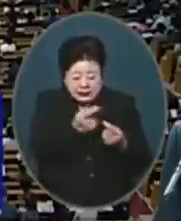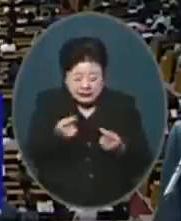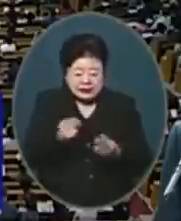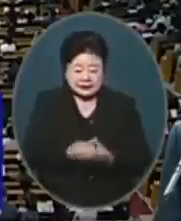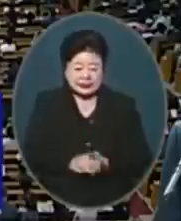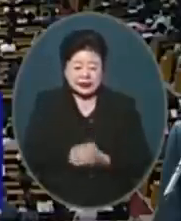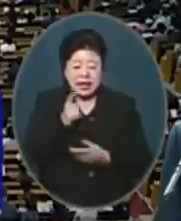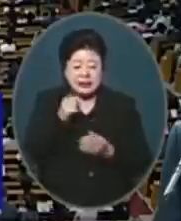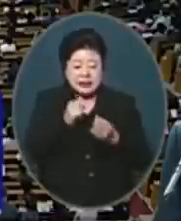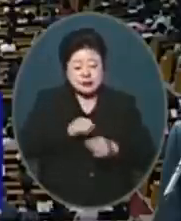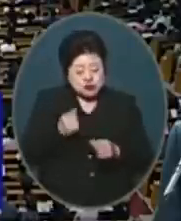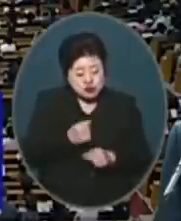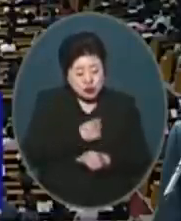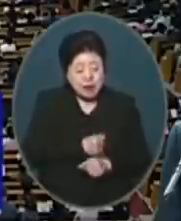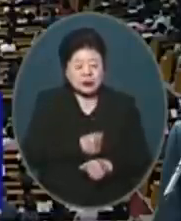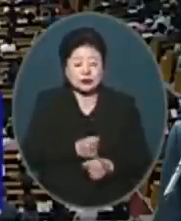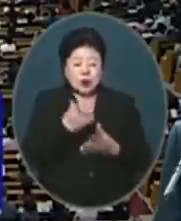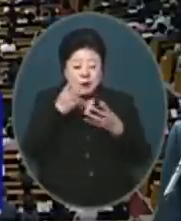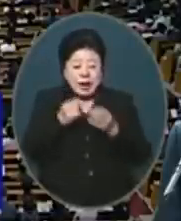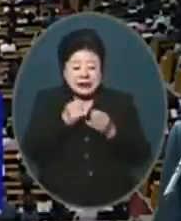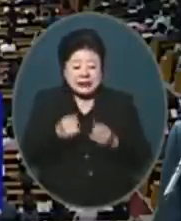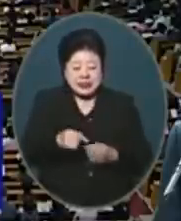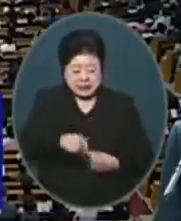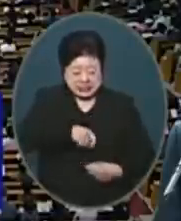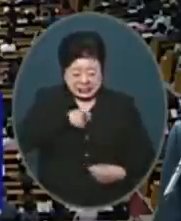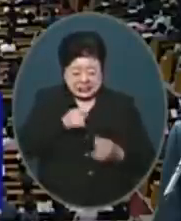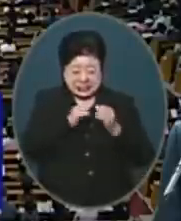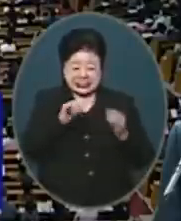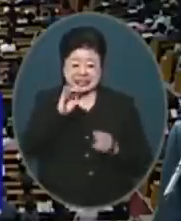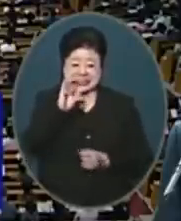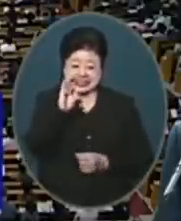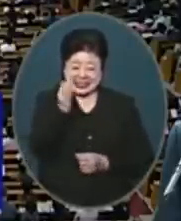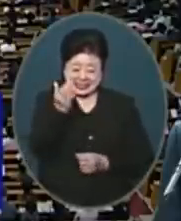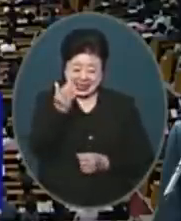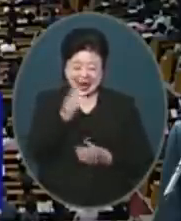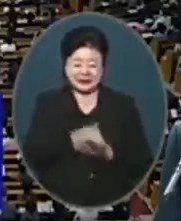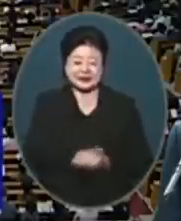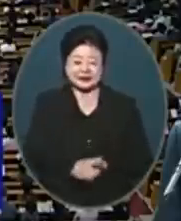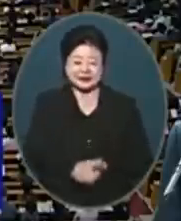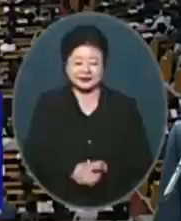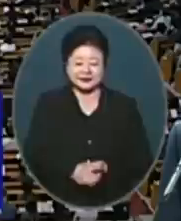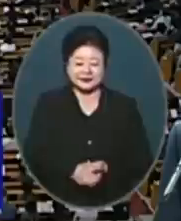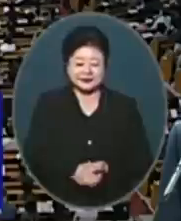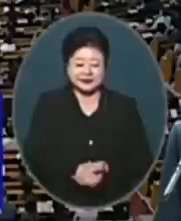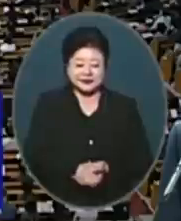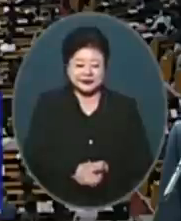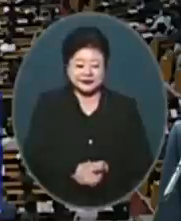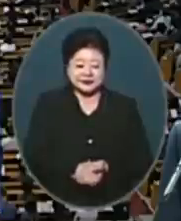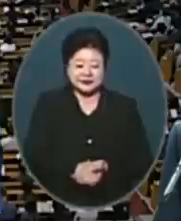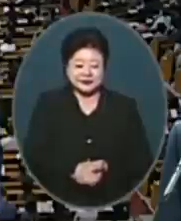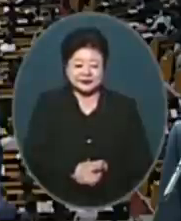같이 한 사람이 순종함으로 많은 사람의 의인이 되리라.